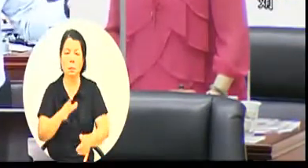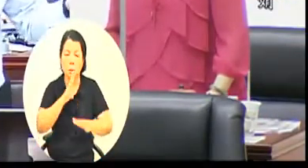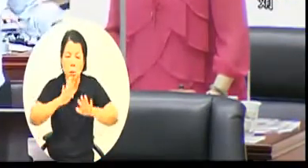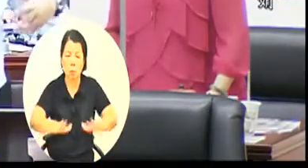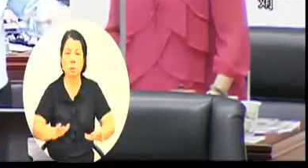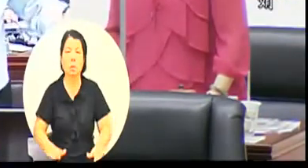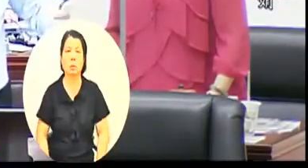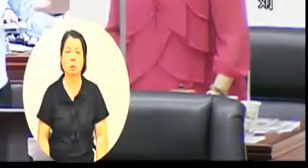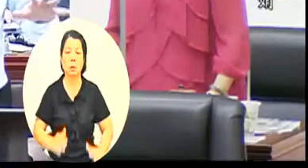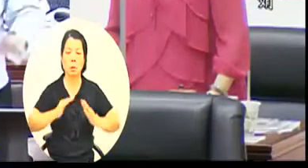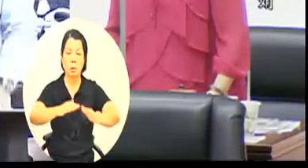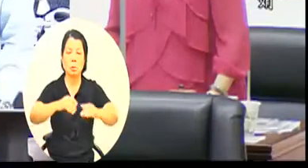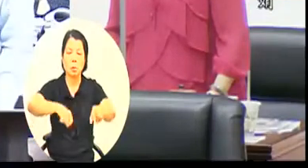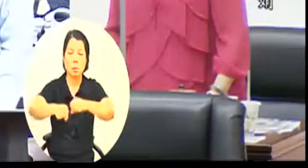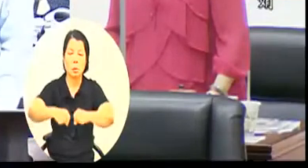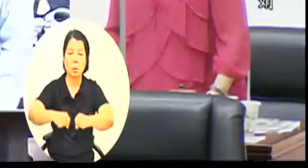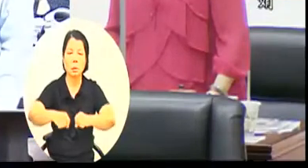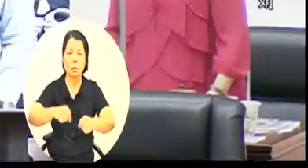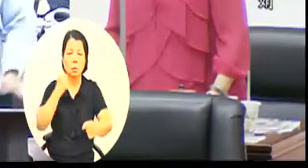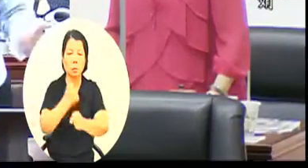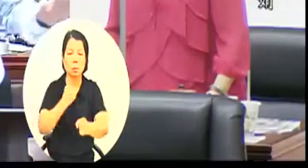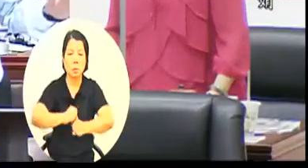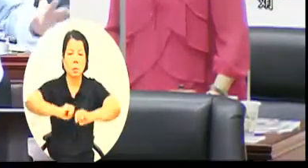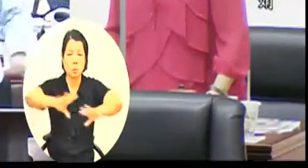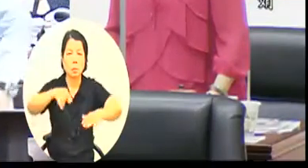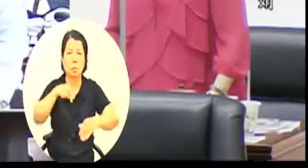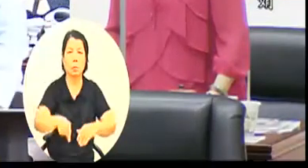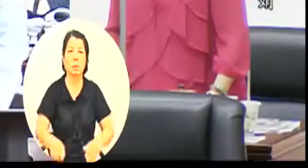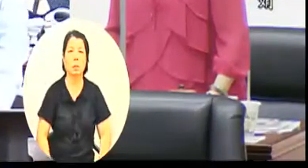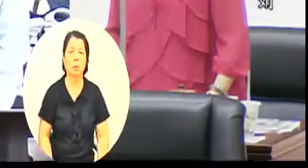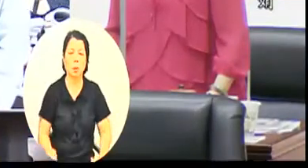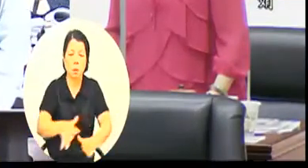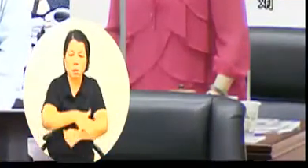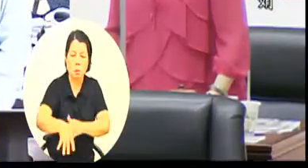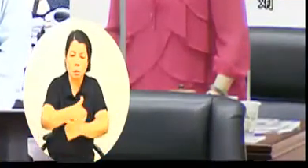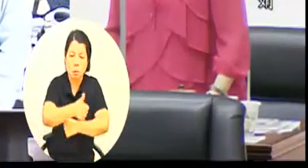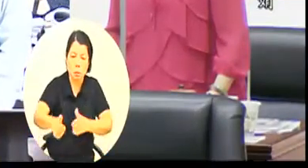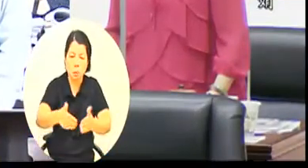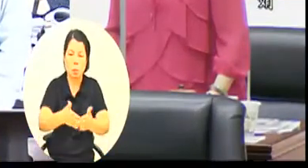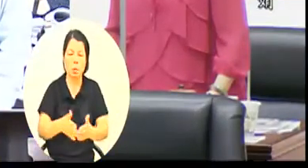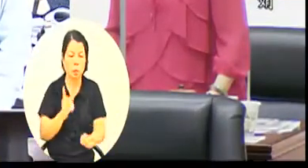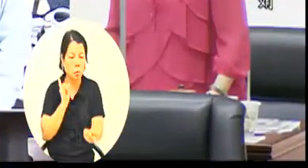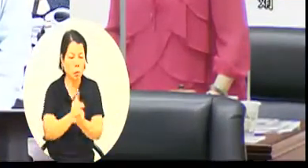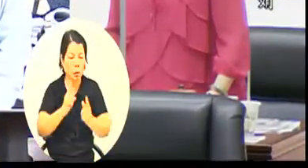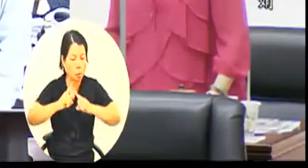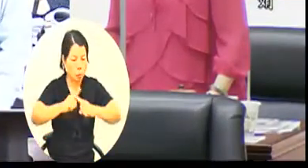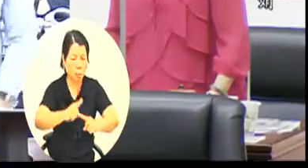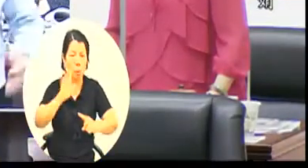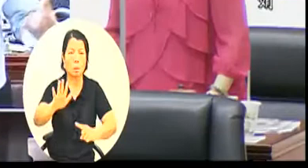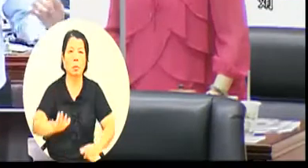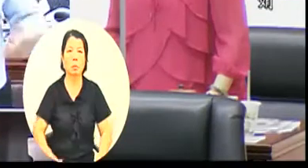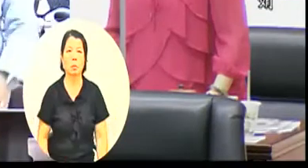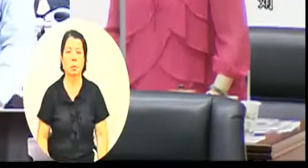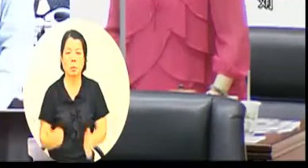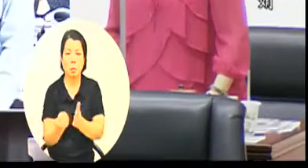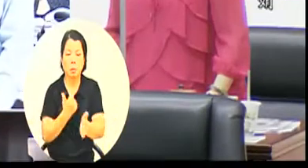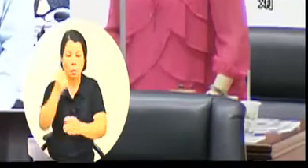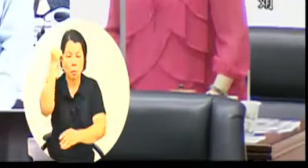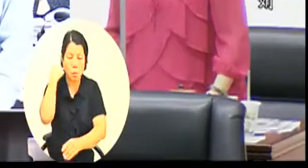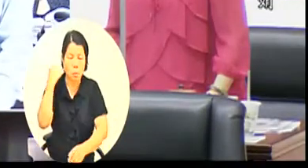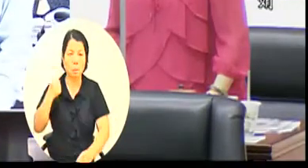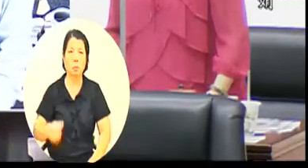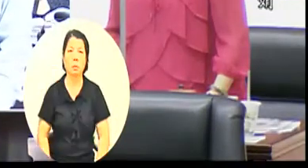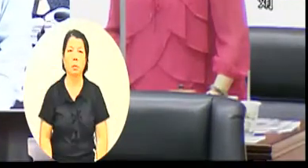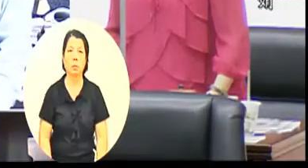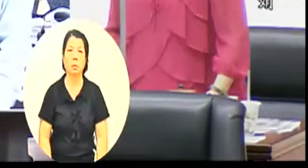在都市计划委员会这个工作报告才提出来，那我们都市计划委员也有很多人在这现场，所以我是刚刚早上事实